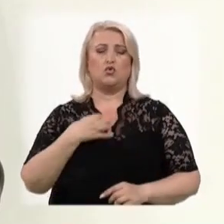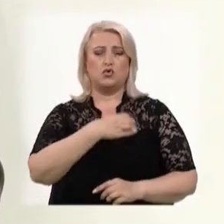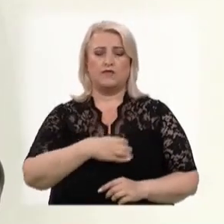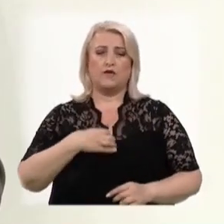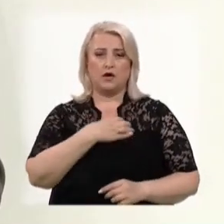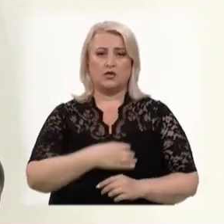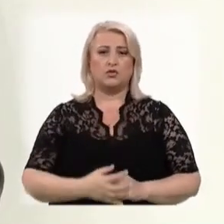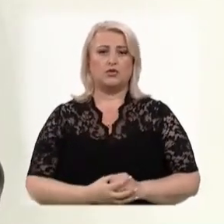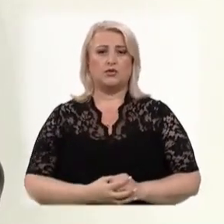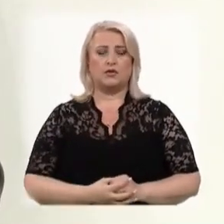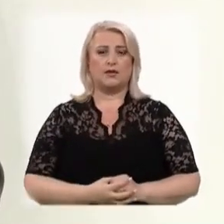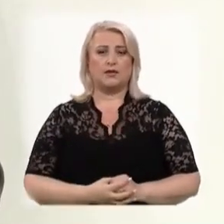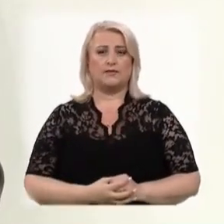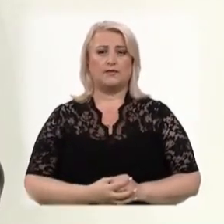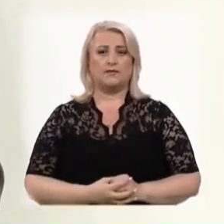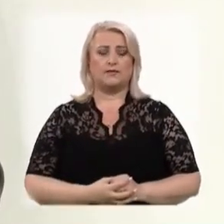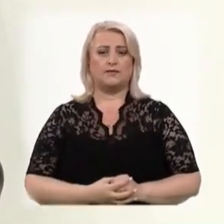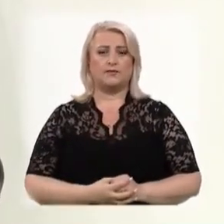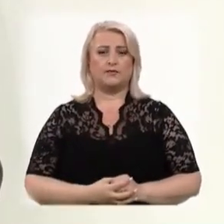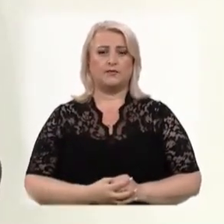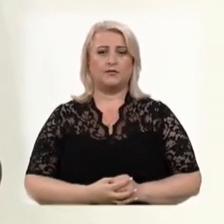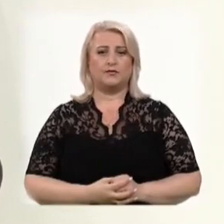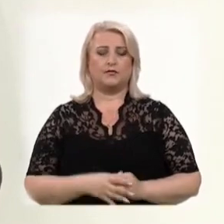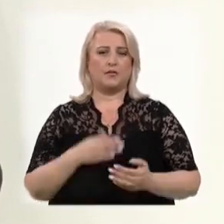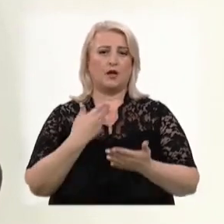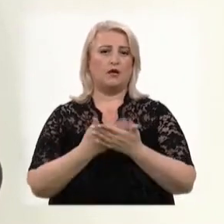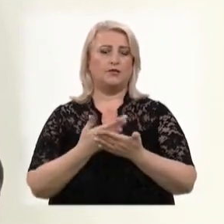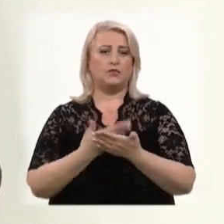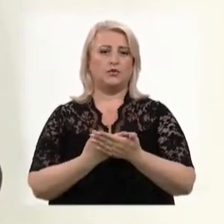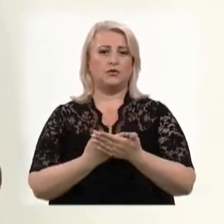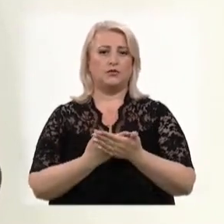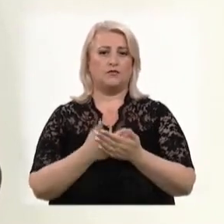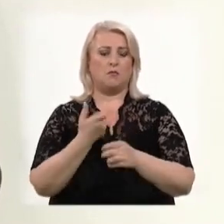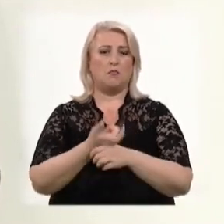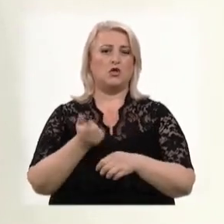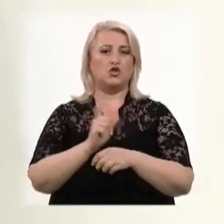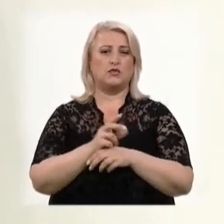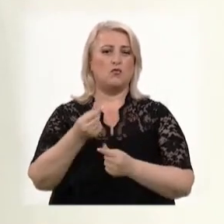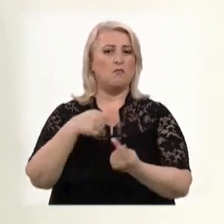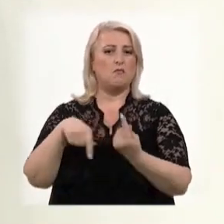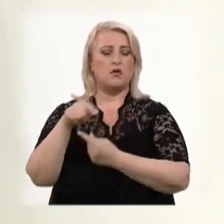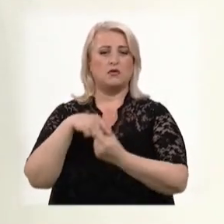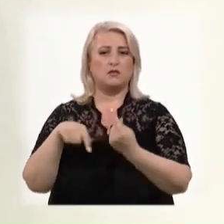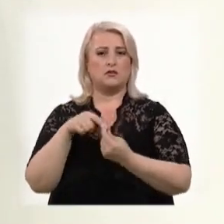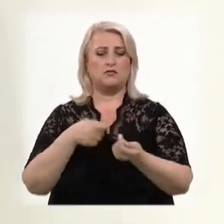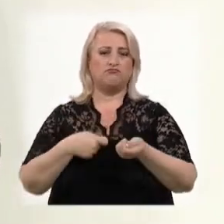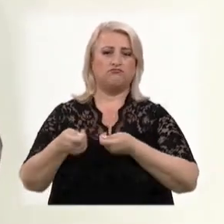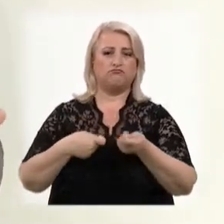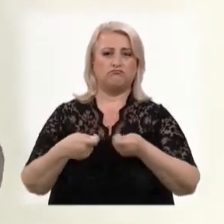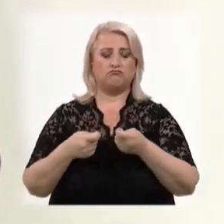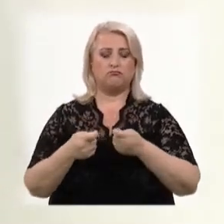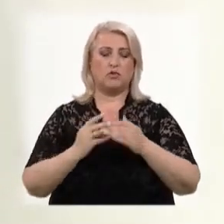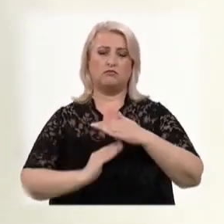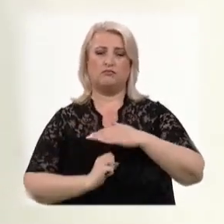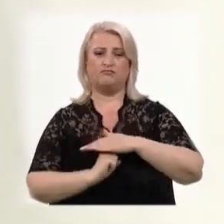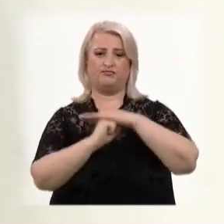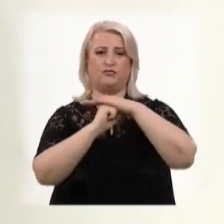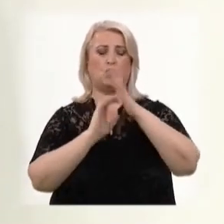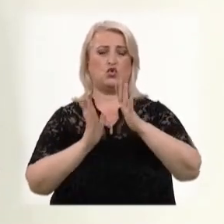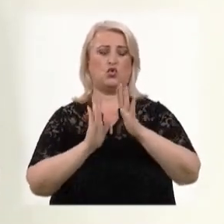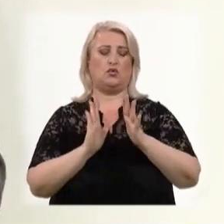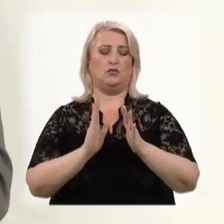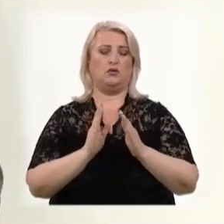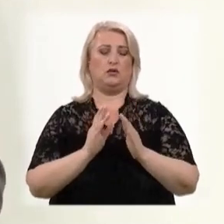lucru cum spuneam de motiv că aproximativ majoritatea afacerilor se axează în mare parte doar pe marketing digital